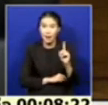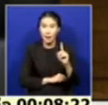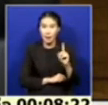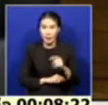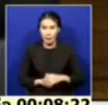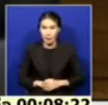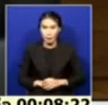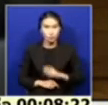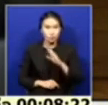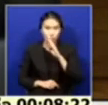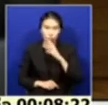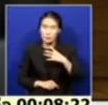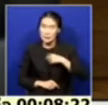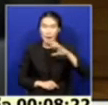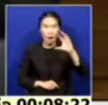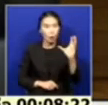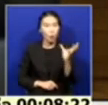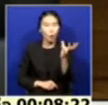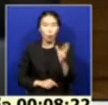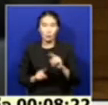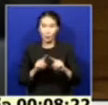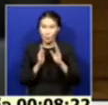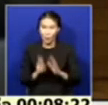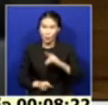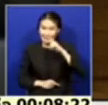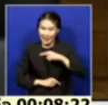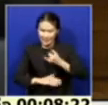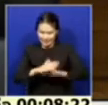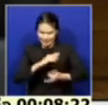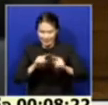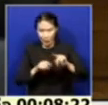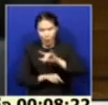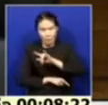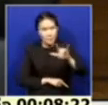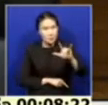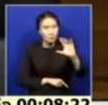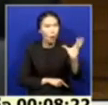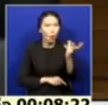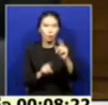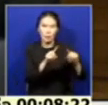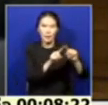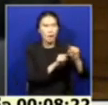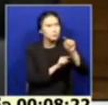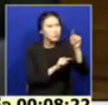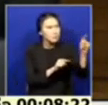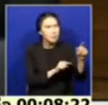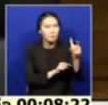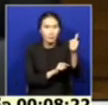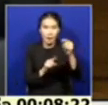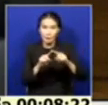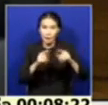ในมุมนั้นนะครับแต่ในด้านของคนไทยทั้งปวงนะครับที่อยู่ในต่างประเทศ